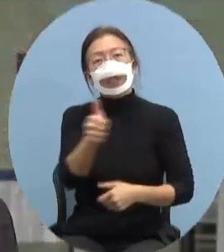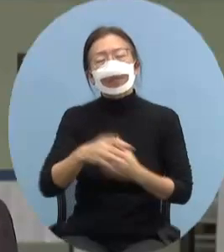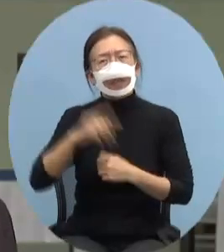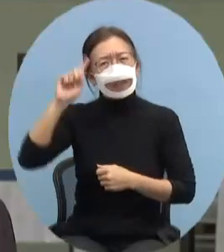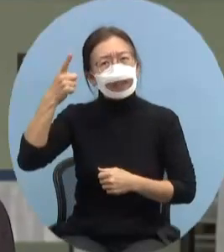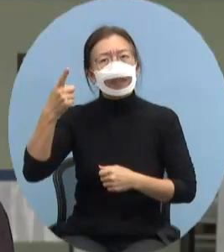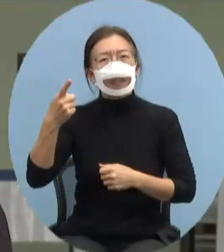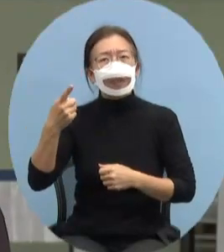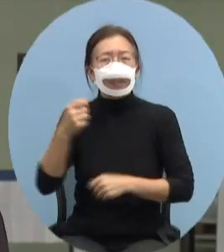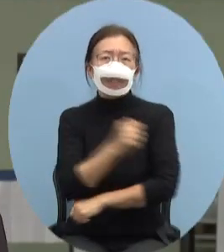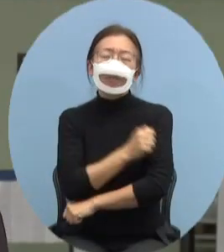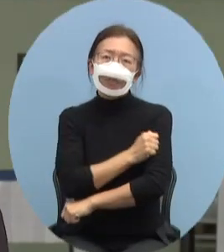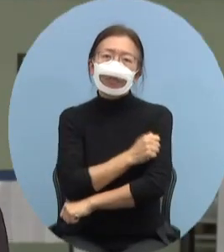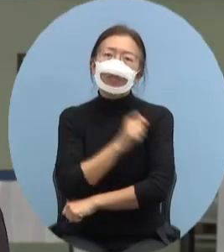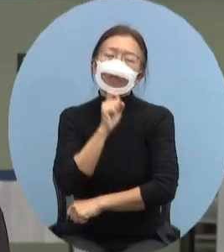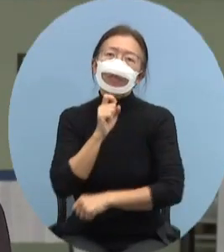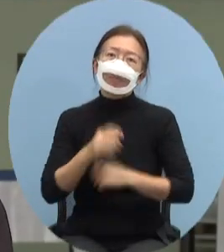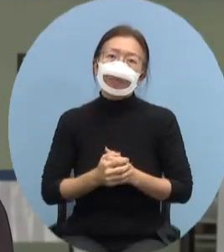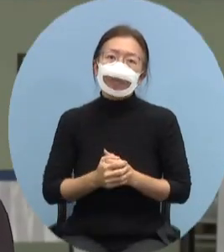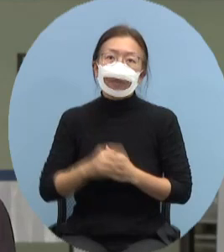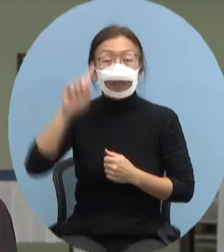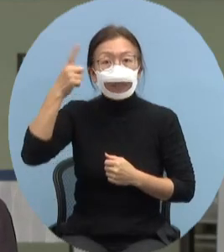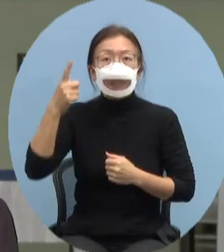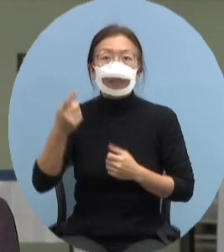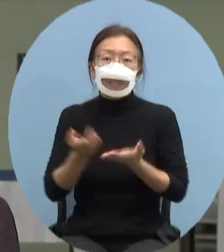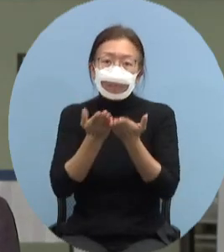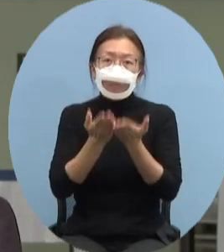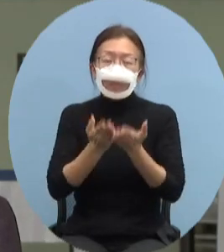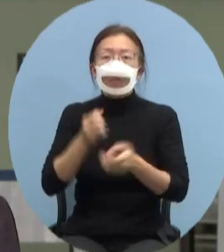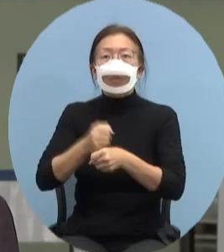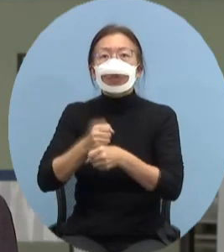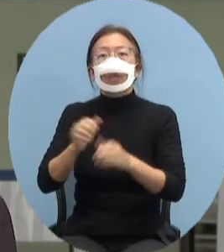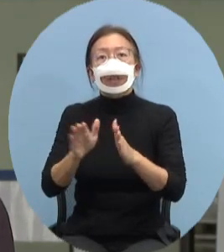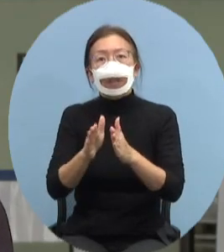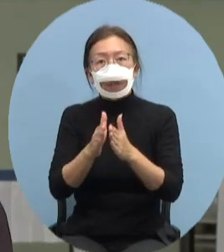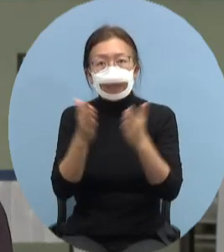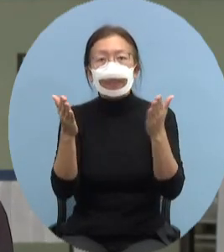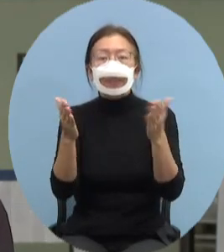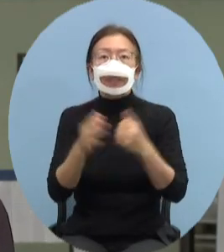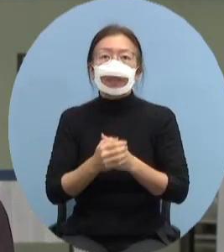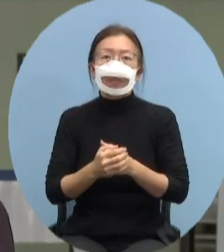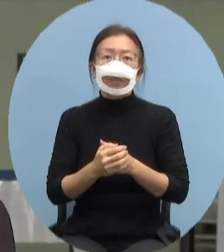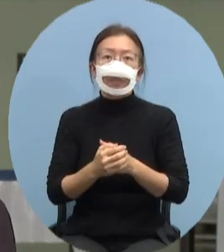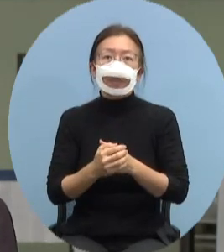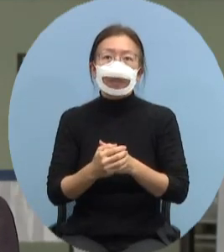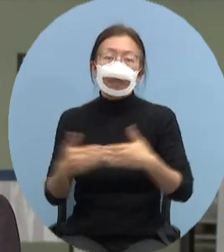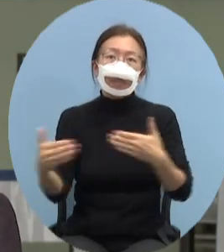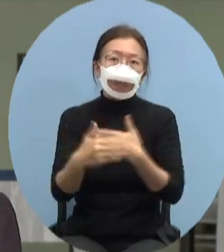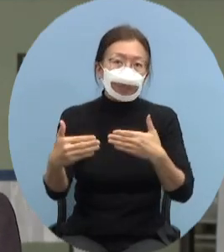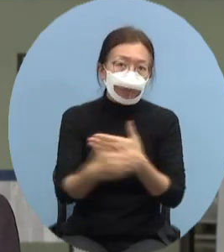挑戰大啲，因為聽日咧就翻學啊或者翻工啊嘅運輸咧都會